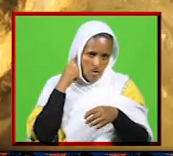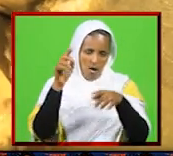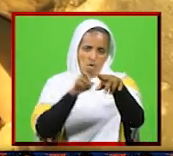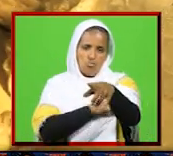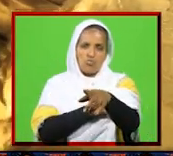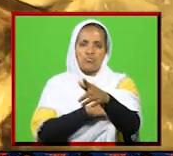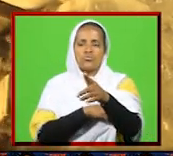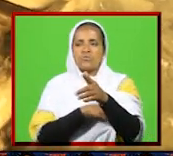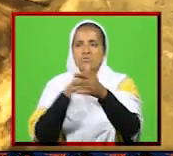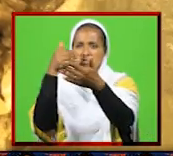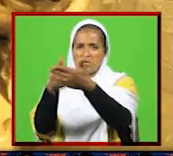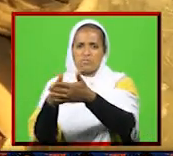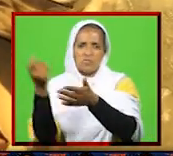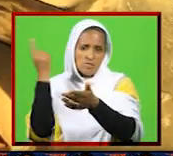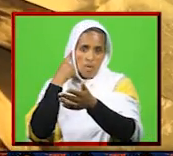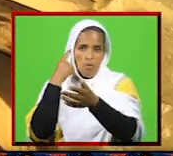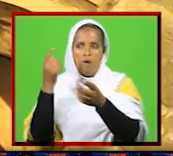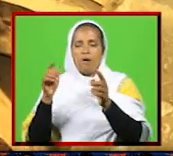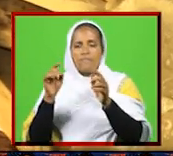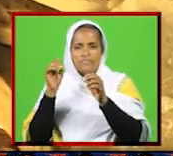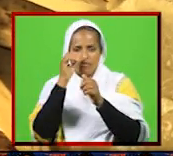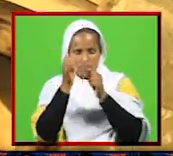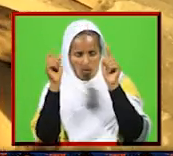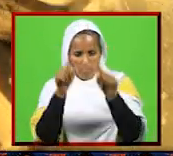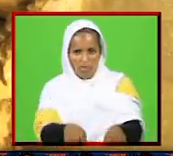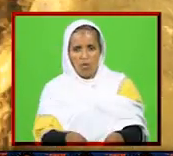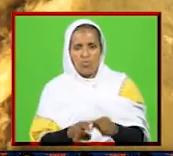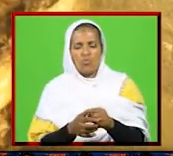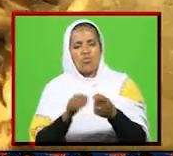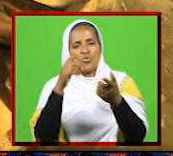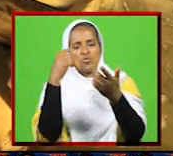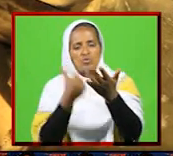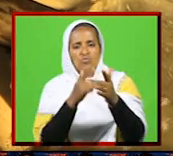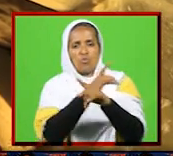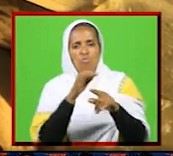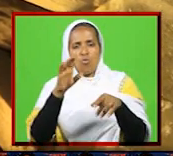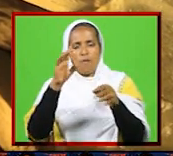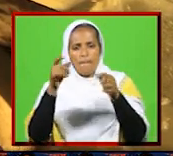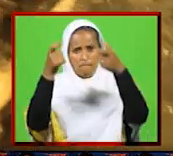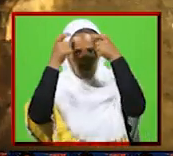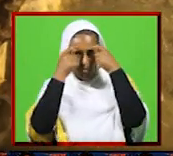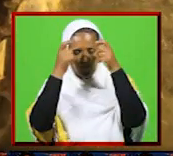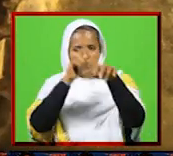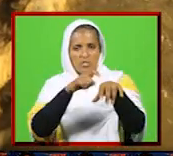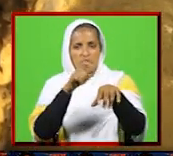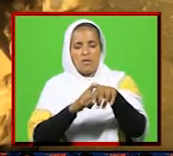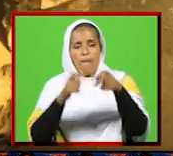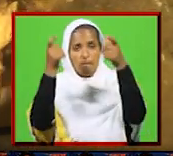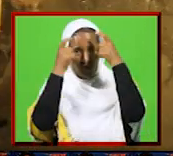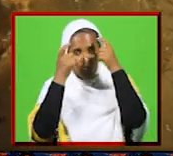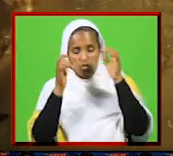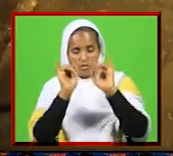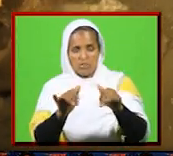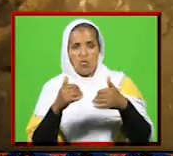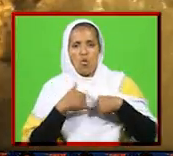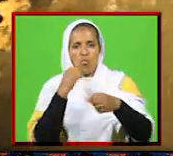ሲደወል በሩቁም በቅርብም ያሉ ስለሚያሰማ ይሄን ሰምተው ይሰባሰባሉ እንዲሁ ደግሞ በመነኮሳት ጊዜ